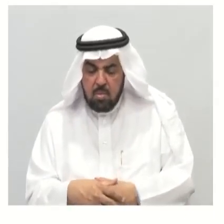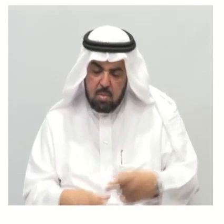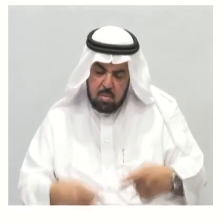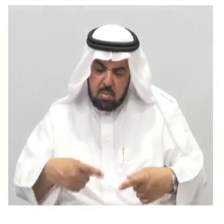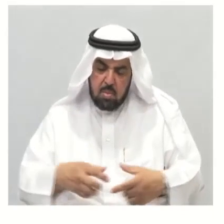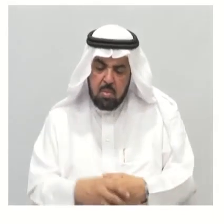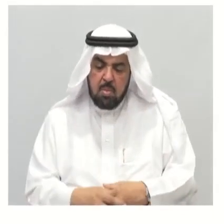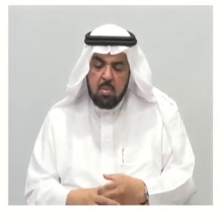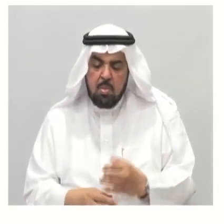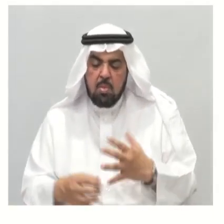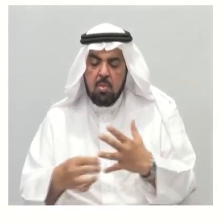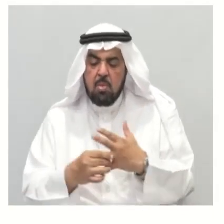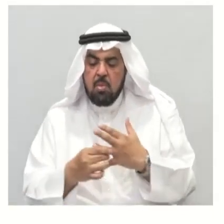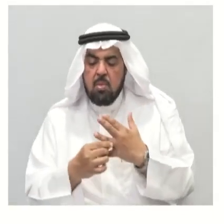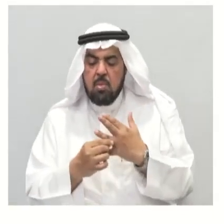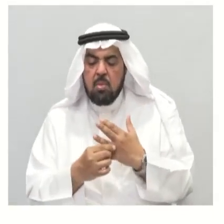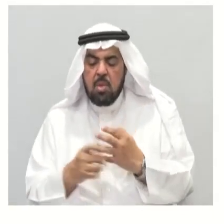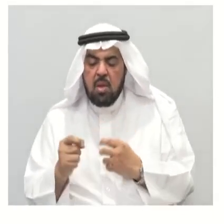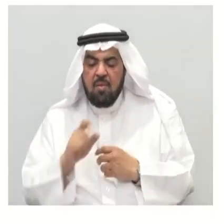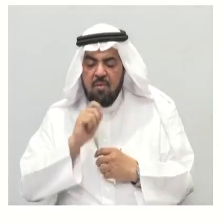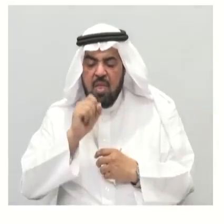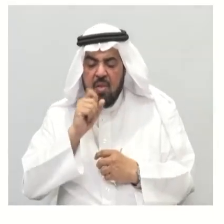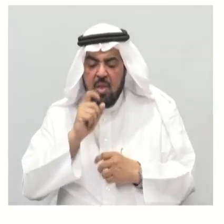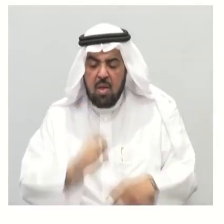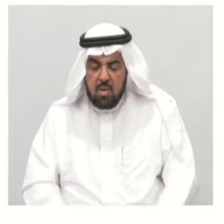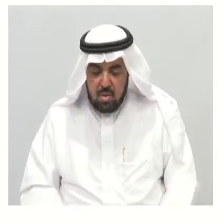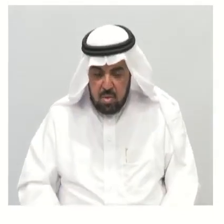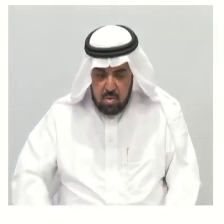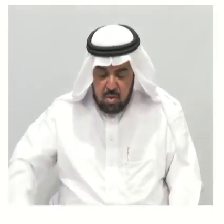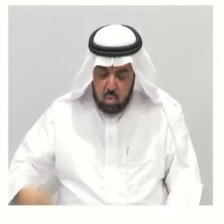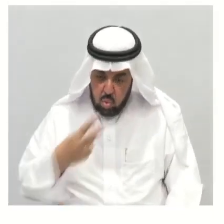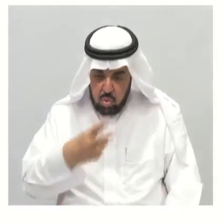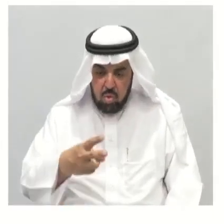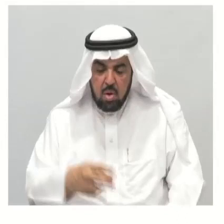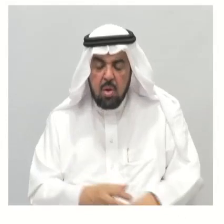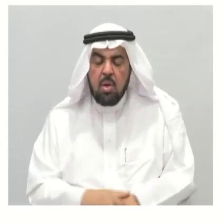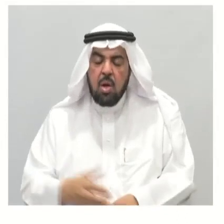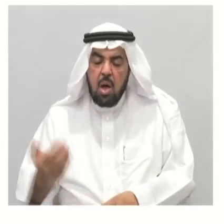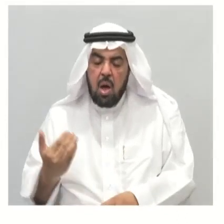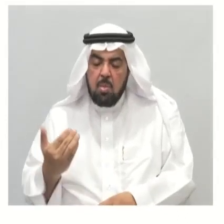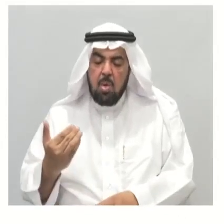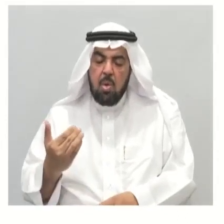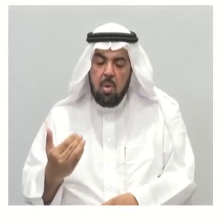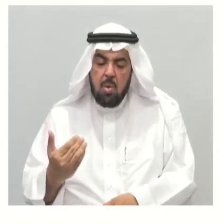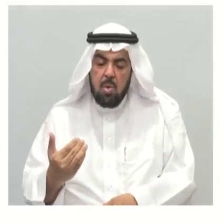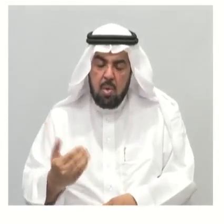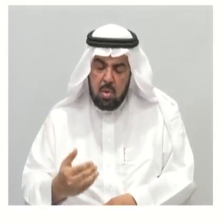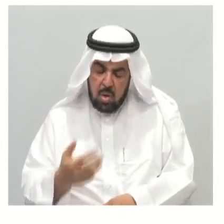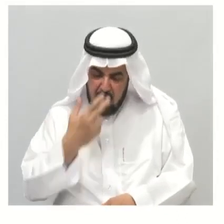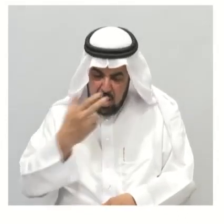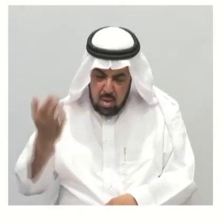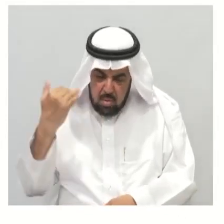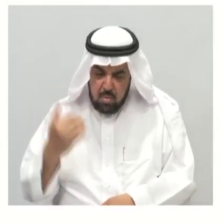قارن بين خاتمي الفضة وانظر لي قبل، هذا قديم